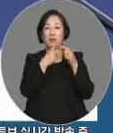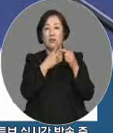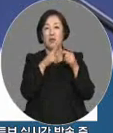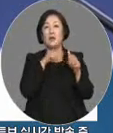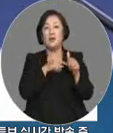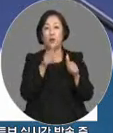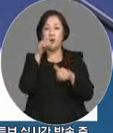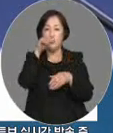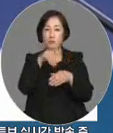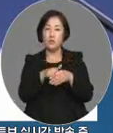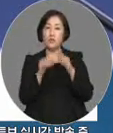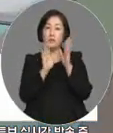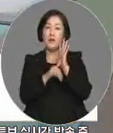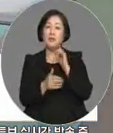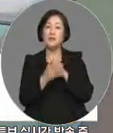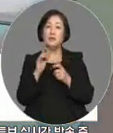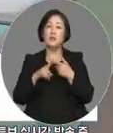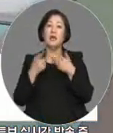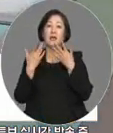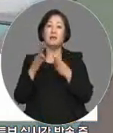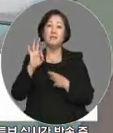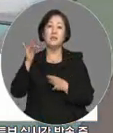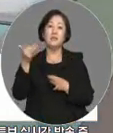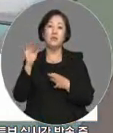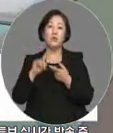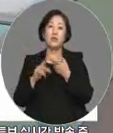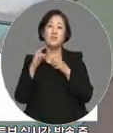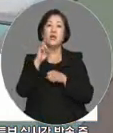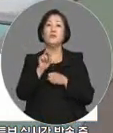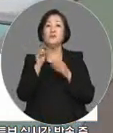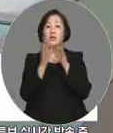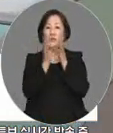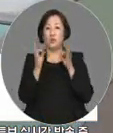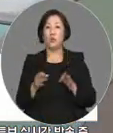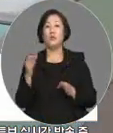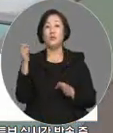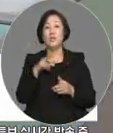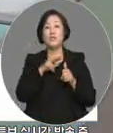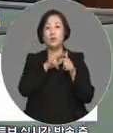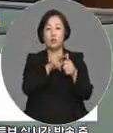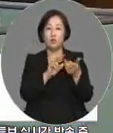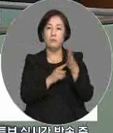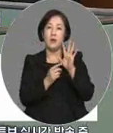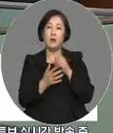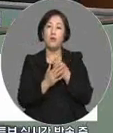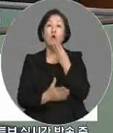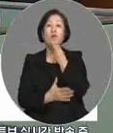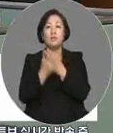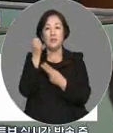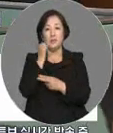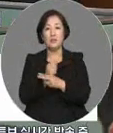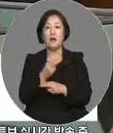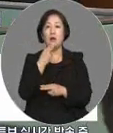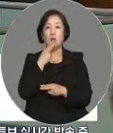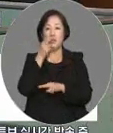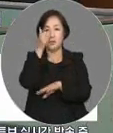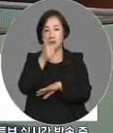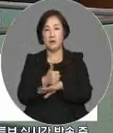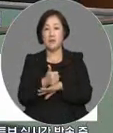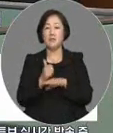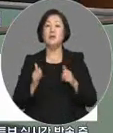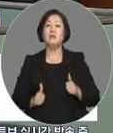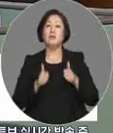출마해 김지웅 후보에 저 낙선한 뒤 24년 만에 재도전이며 후보 단일화 없이 끝까지